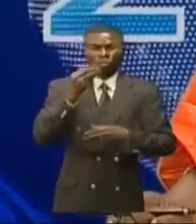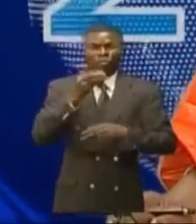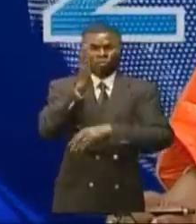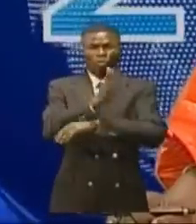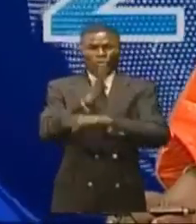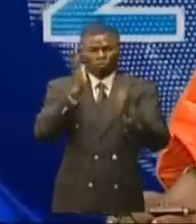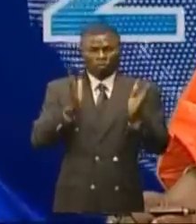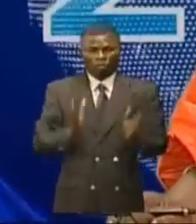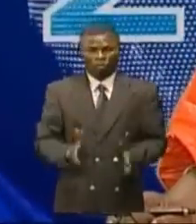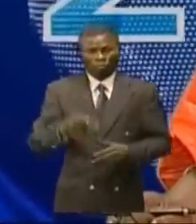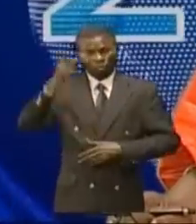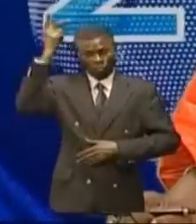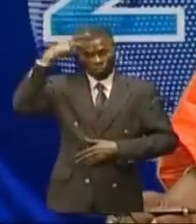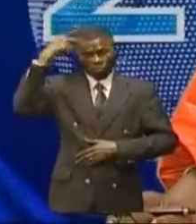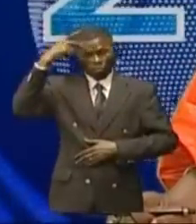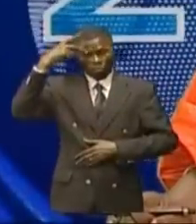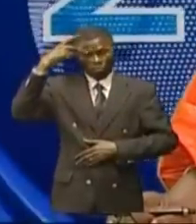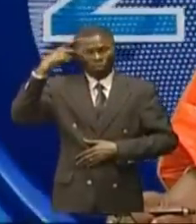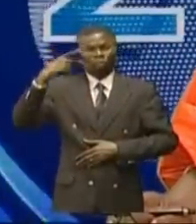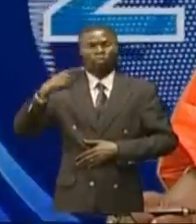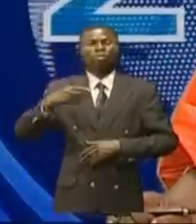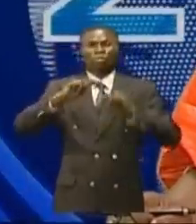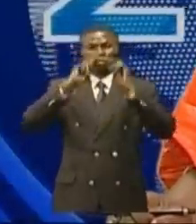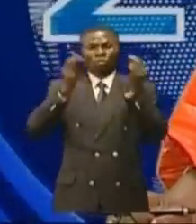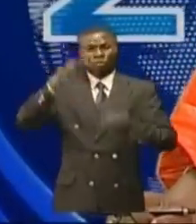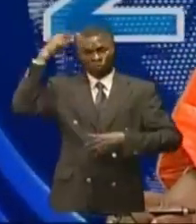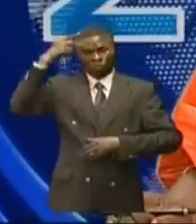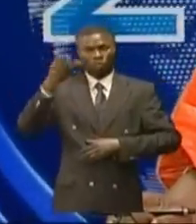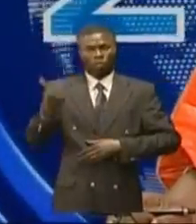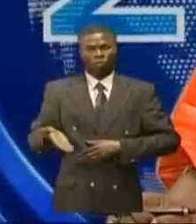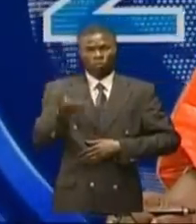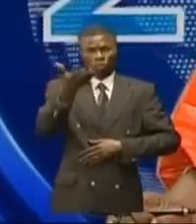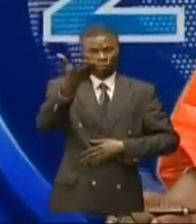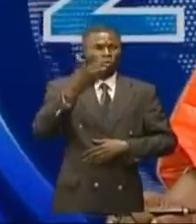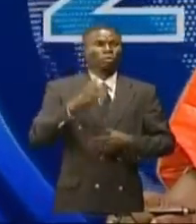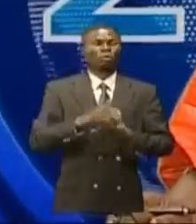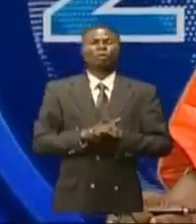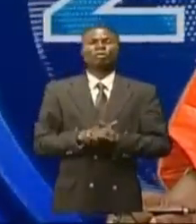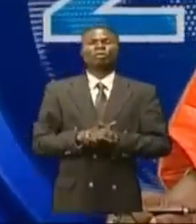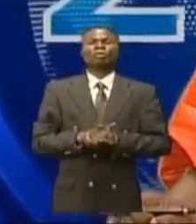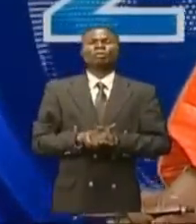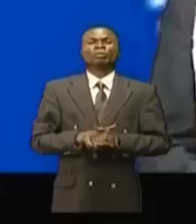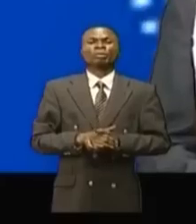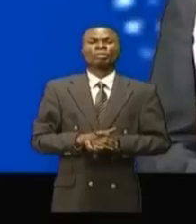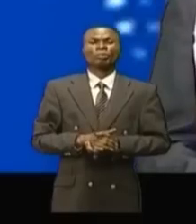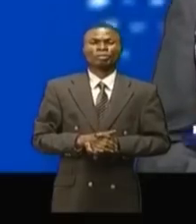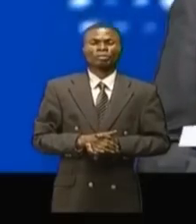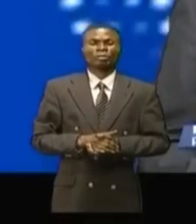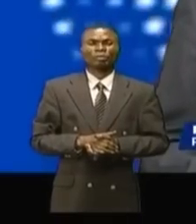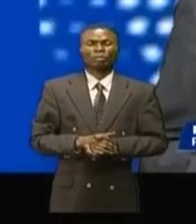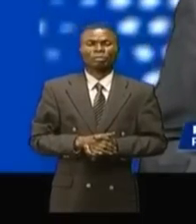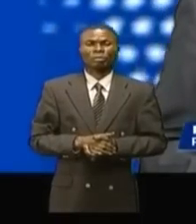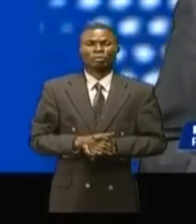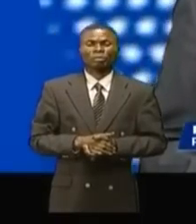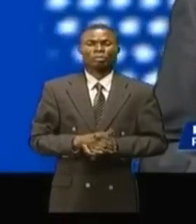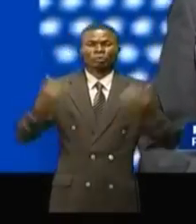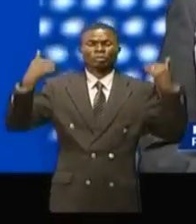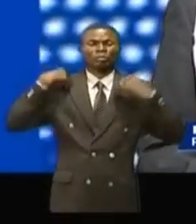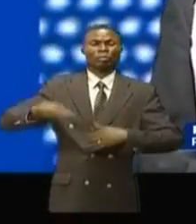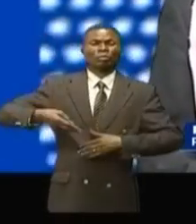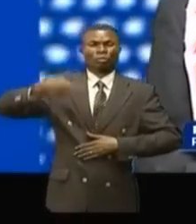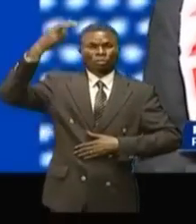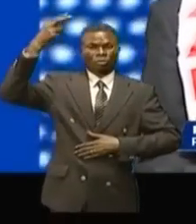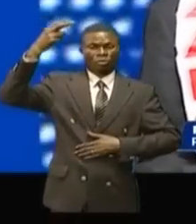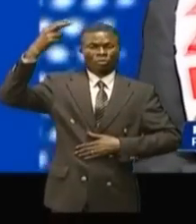conseiller politique du haut représentant Tryphon Kikembulumba. On l'écoute. Le haut représentant